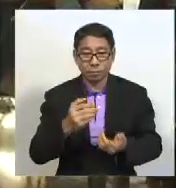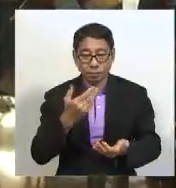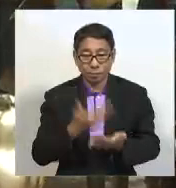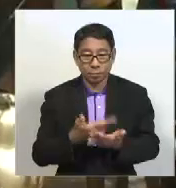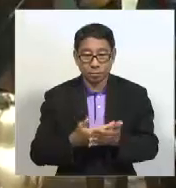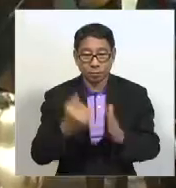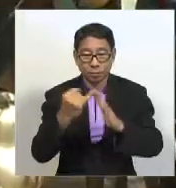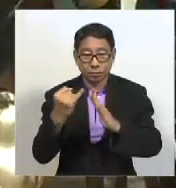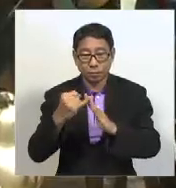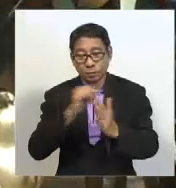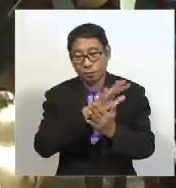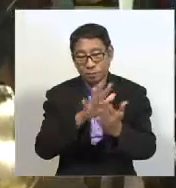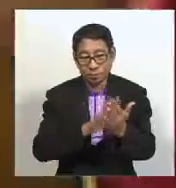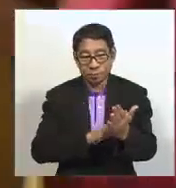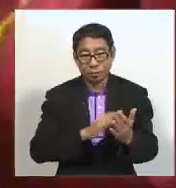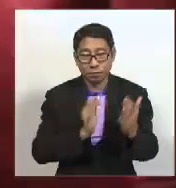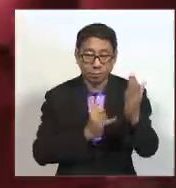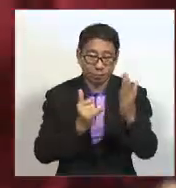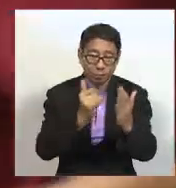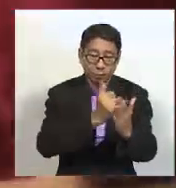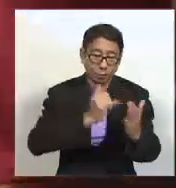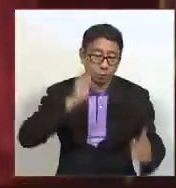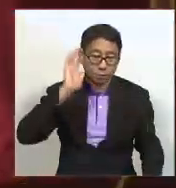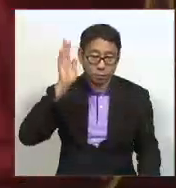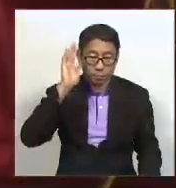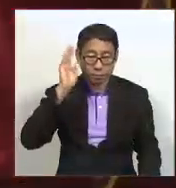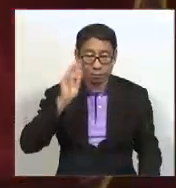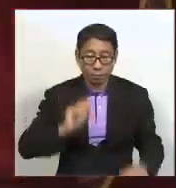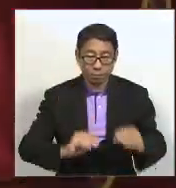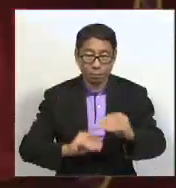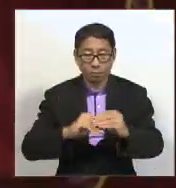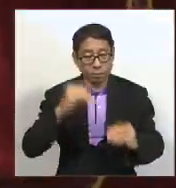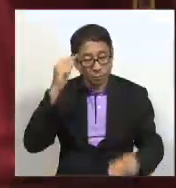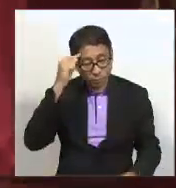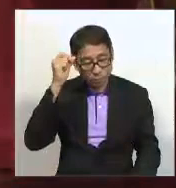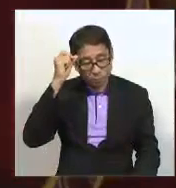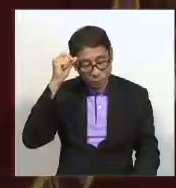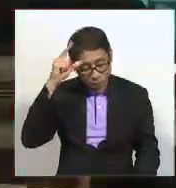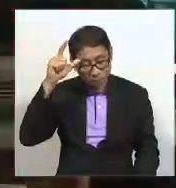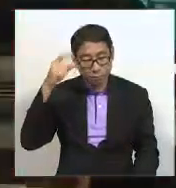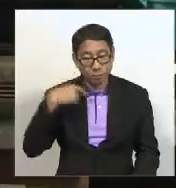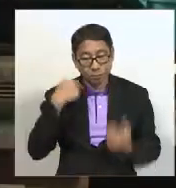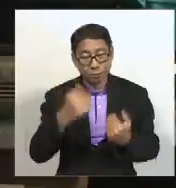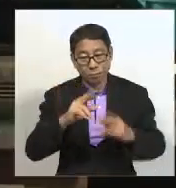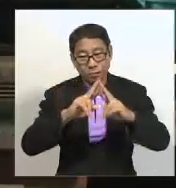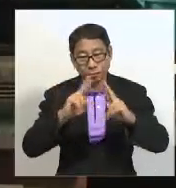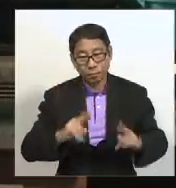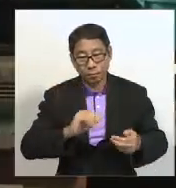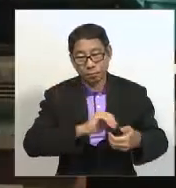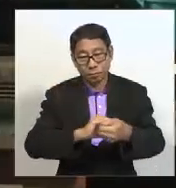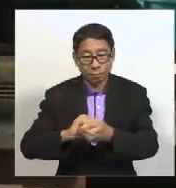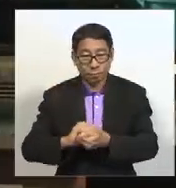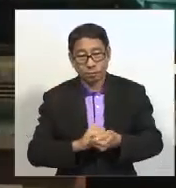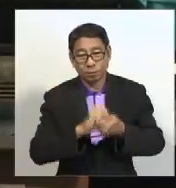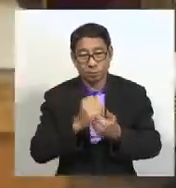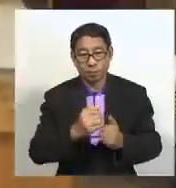ลังจังหวัดทุกแห่งทั่วประเทศให้ลงพื้นที่ไปประชาสัมพันธ์เสริมสร้างความรู้ความเข้าใจให้กับผู้ประกอบการร้านค้าที่เข้าร่วมมาตร